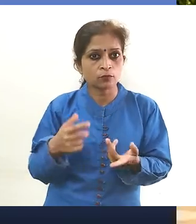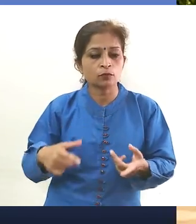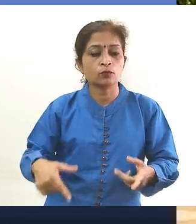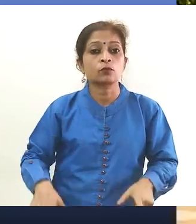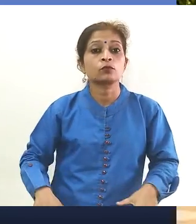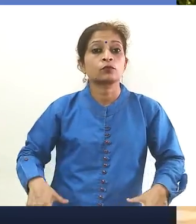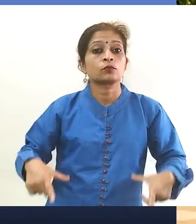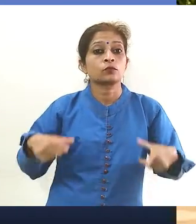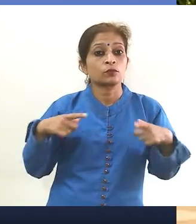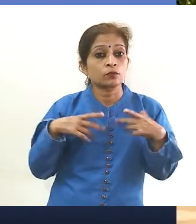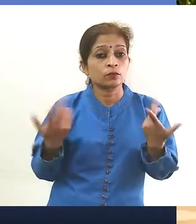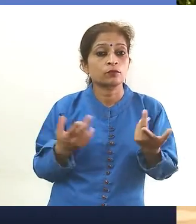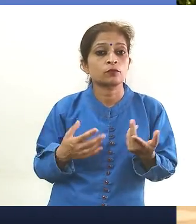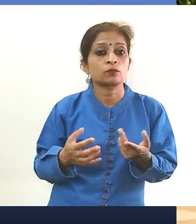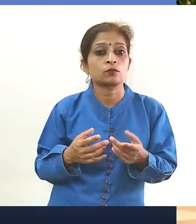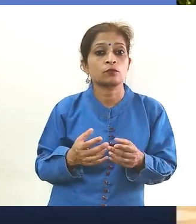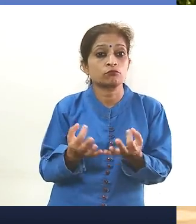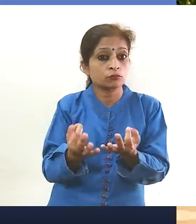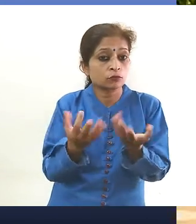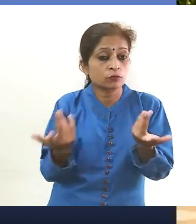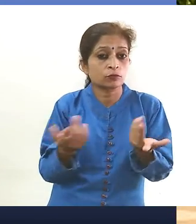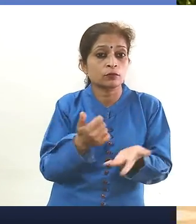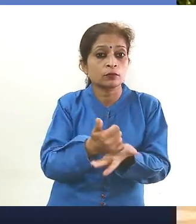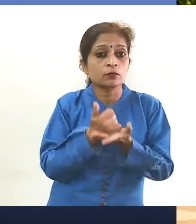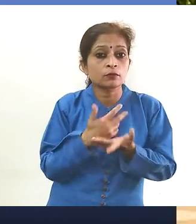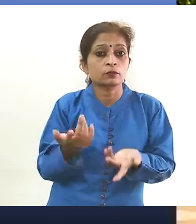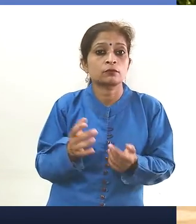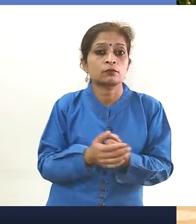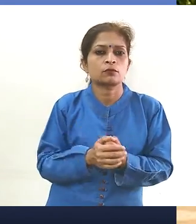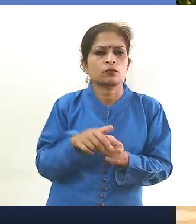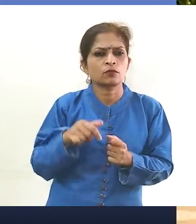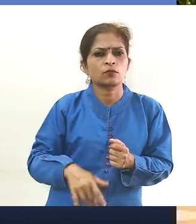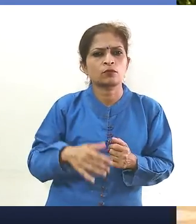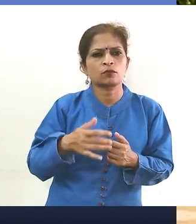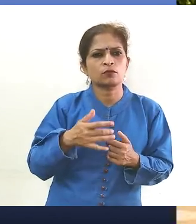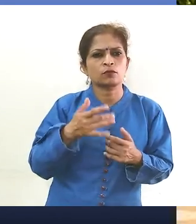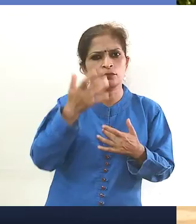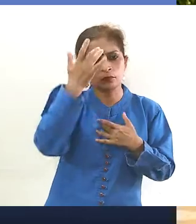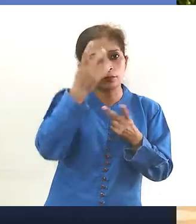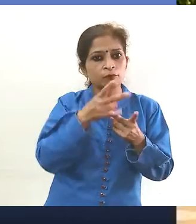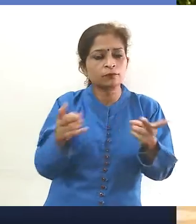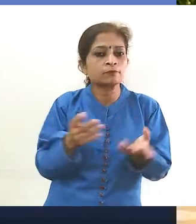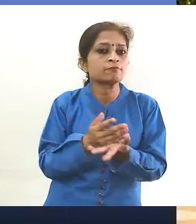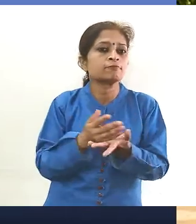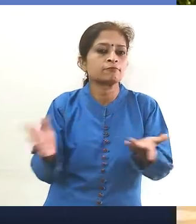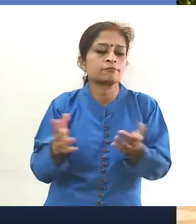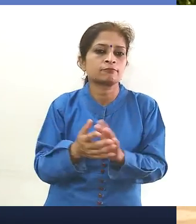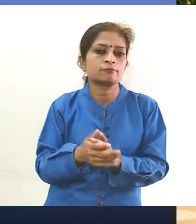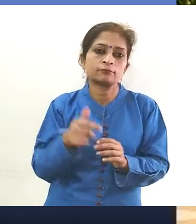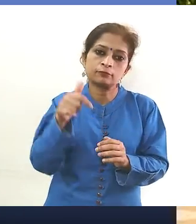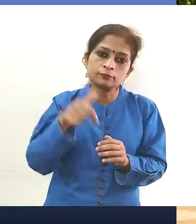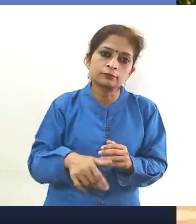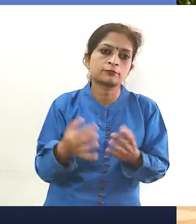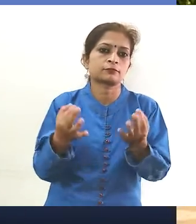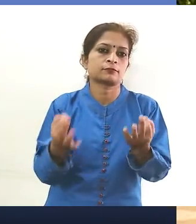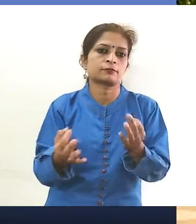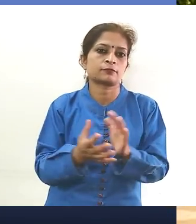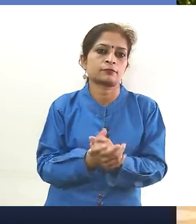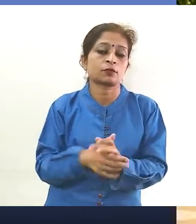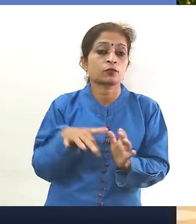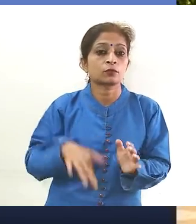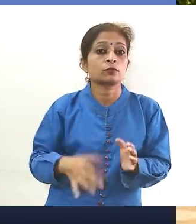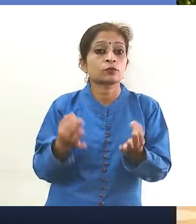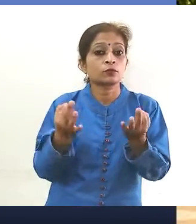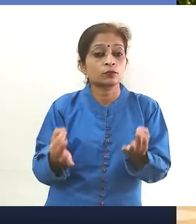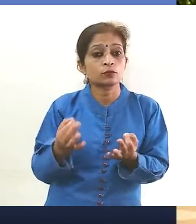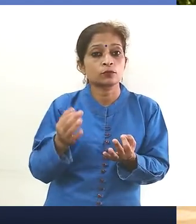हमें निर्वाण मोक्ष की प्राप्ति होती है। रोग तो मिटते हैं, भव रोग भी कट जाता है। ये है योग